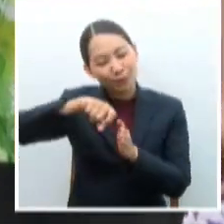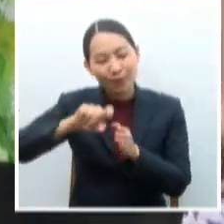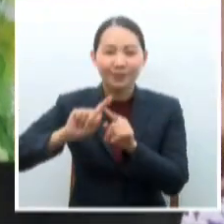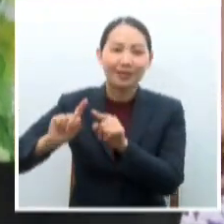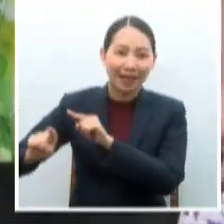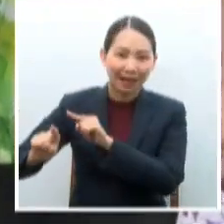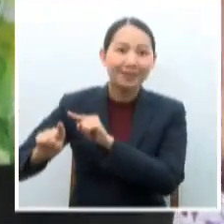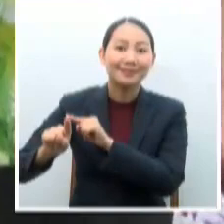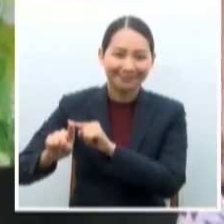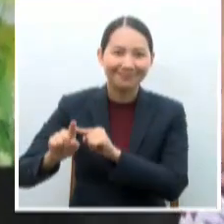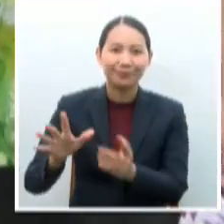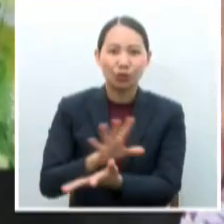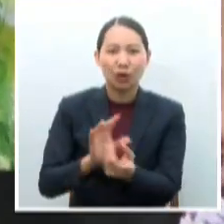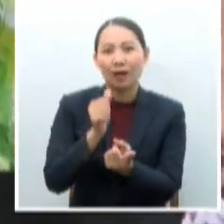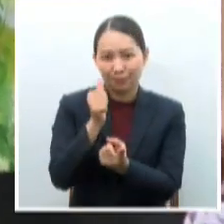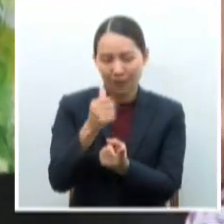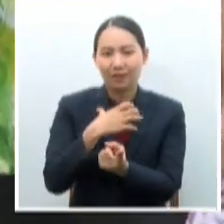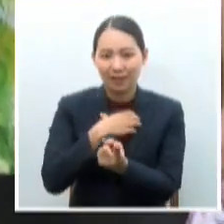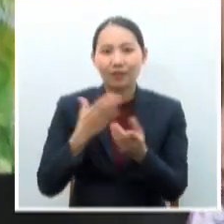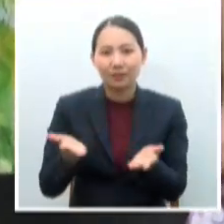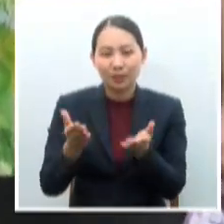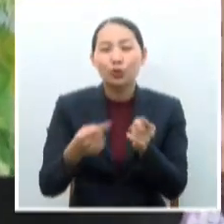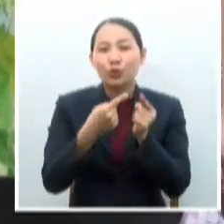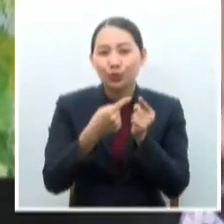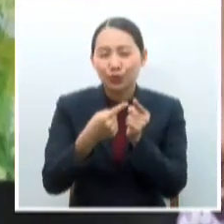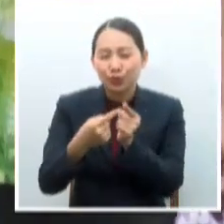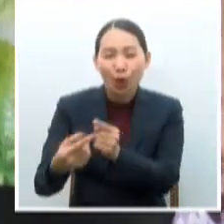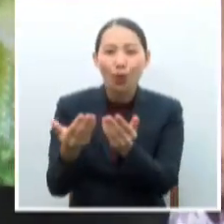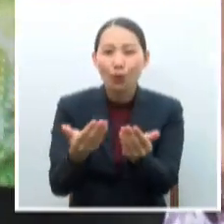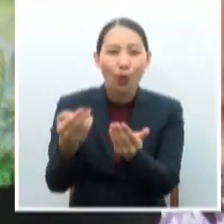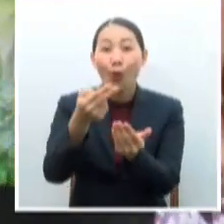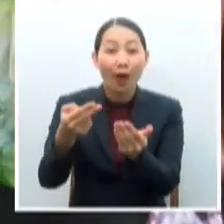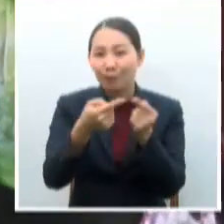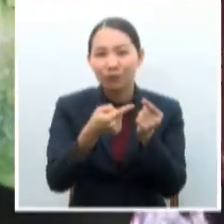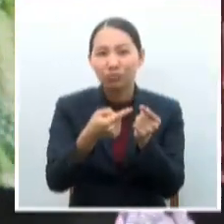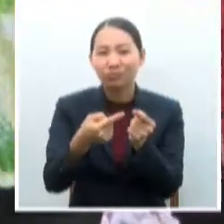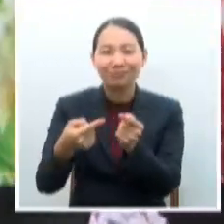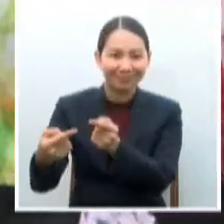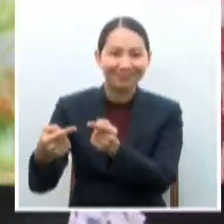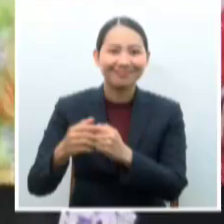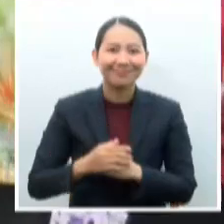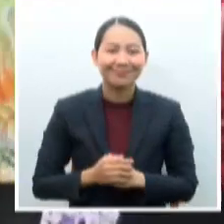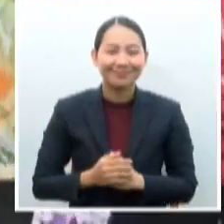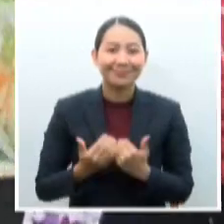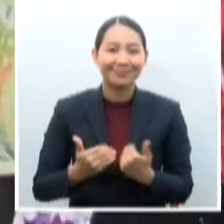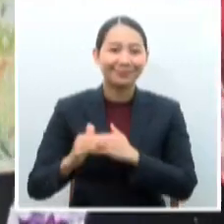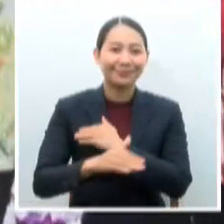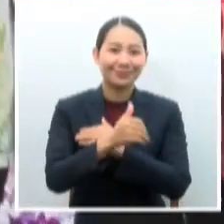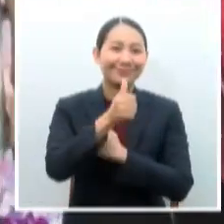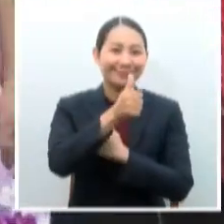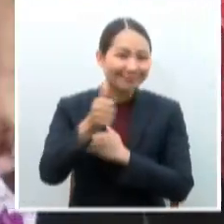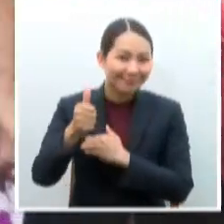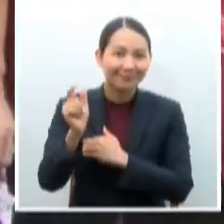นี้ไว้ให้สืบสานกันต่อไปชั่วลูกชั่วหลานในโอกาสเป็นมงคลนี้นะครับคิดว่าพวกเ